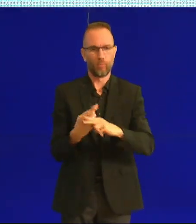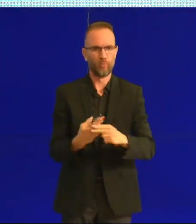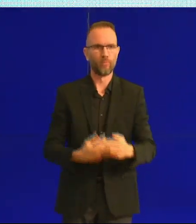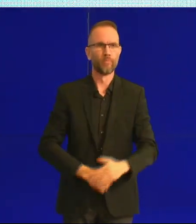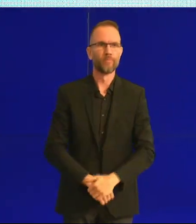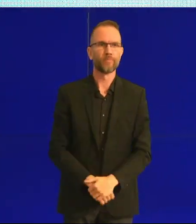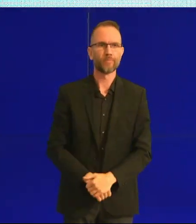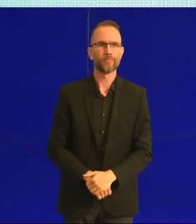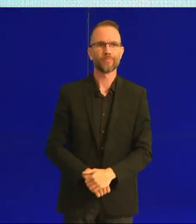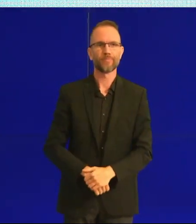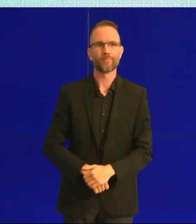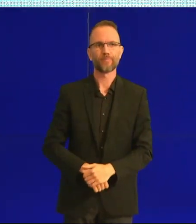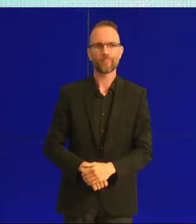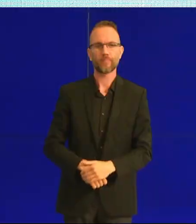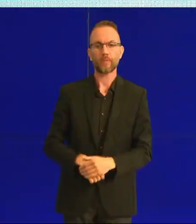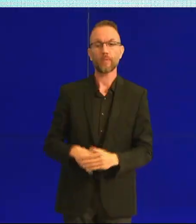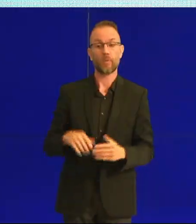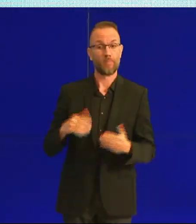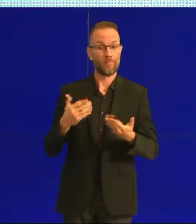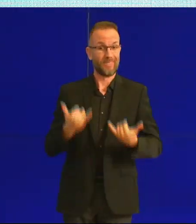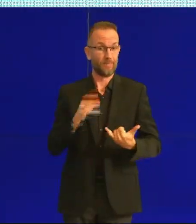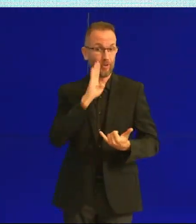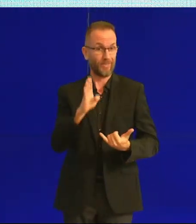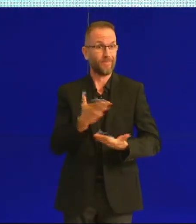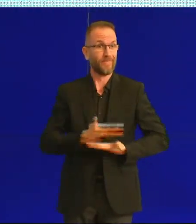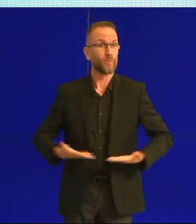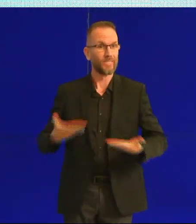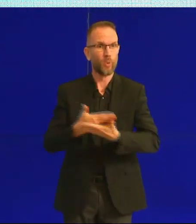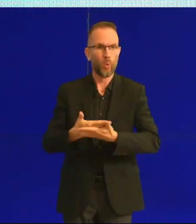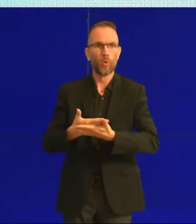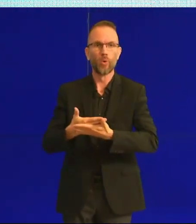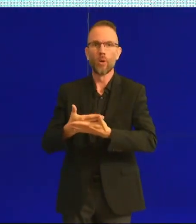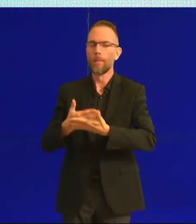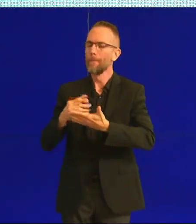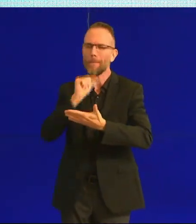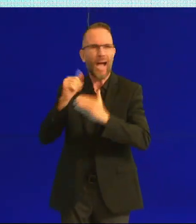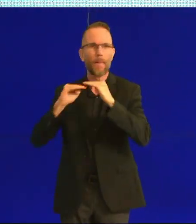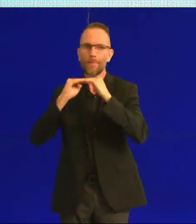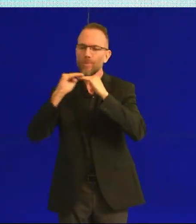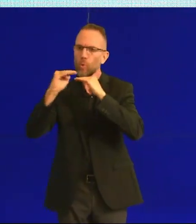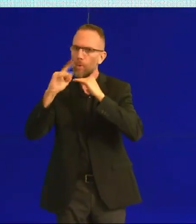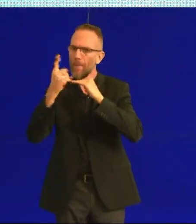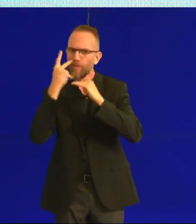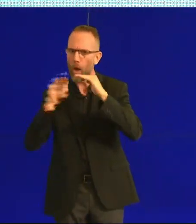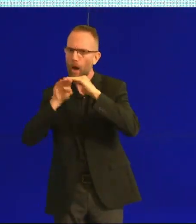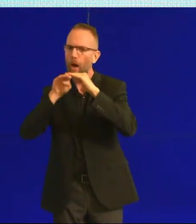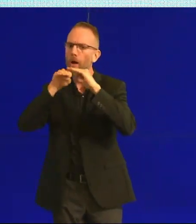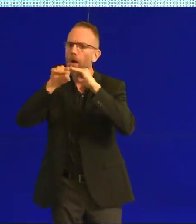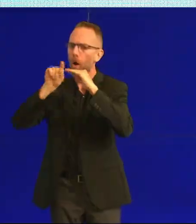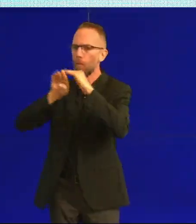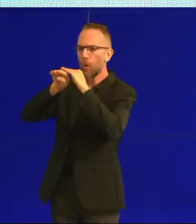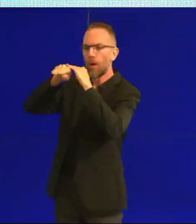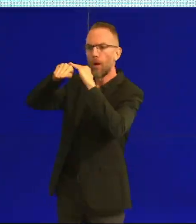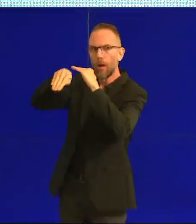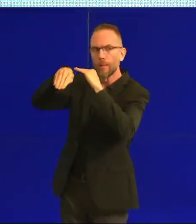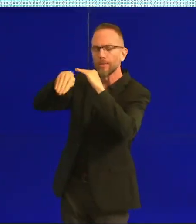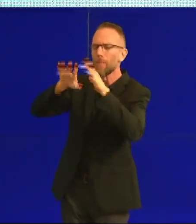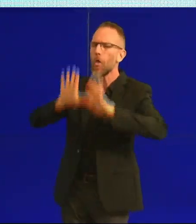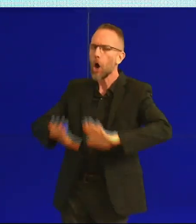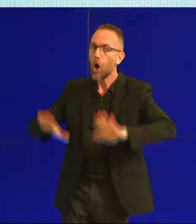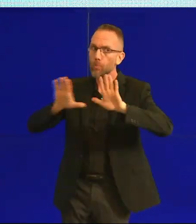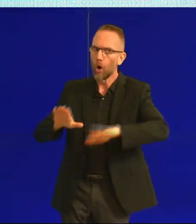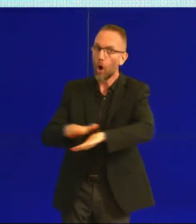lance même et qui a l'air de se confirmer et ces diminutions nous nous attendons à ce qu'elles